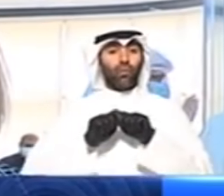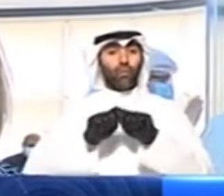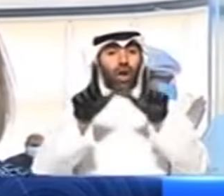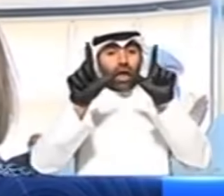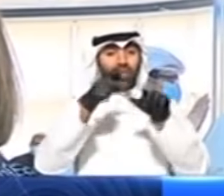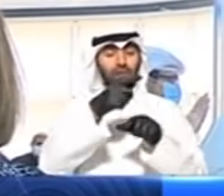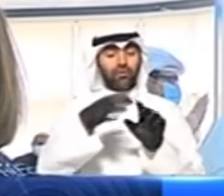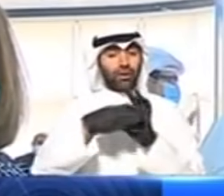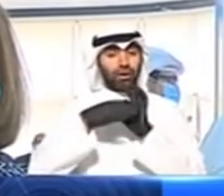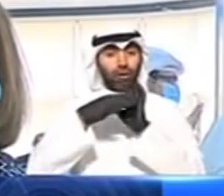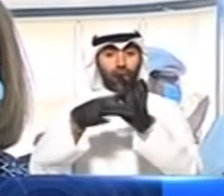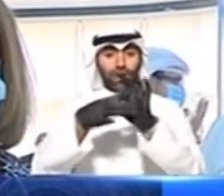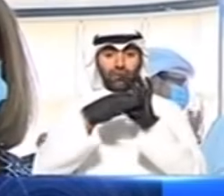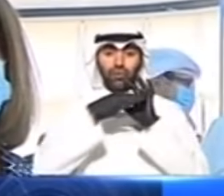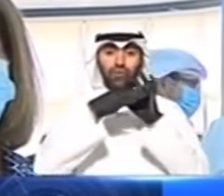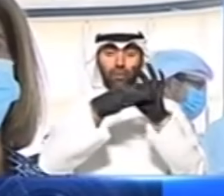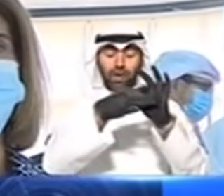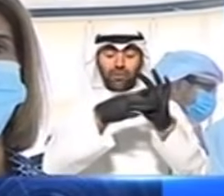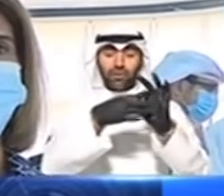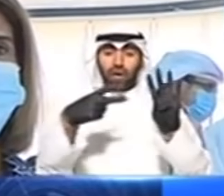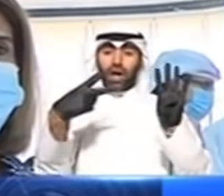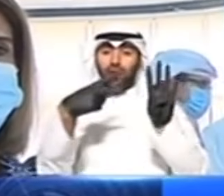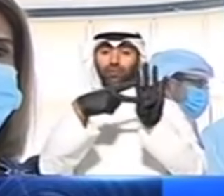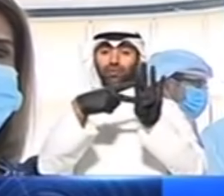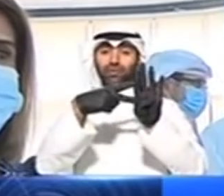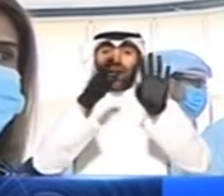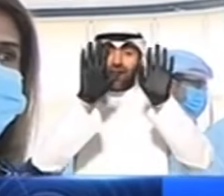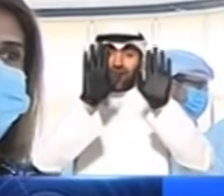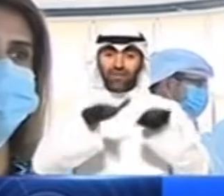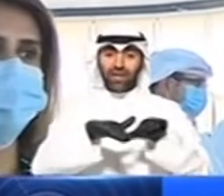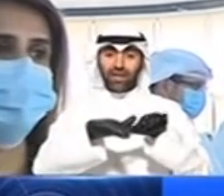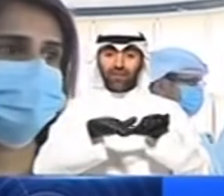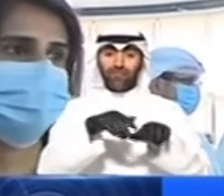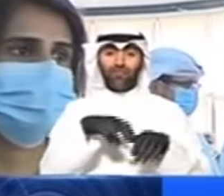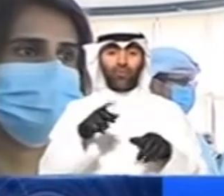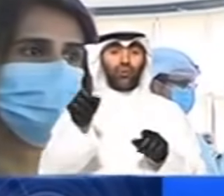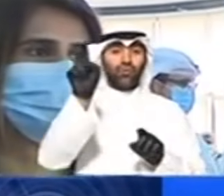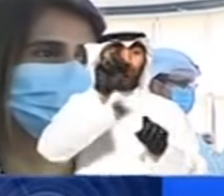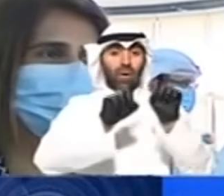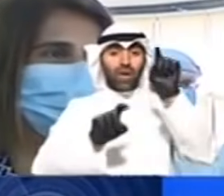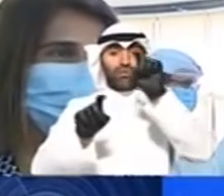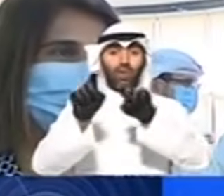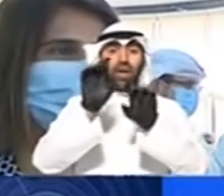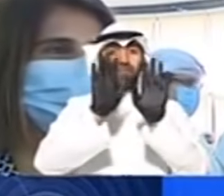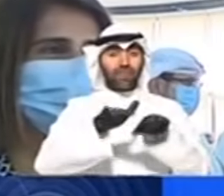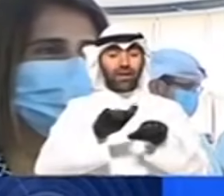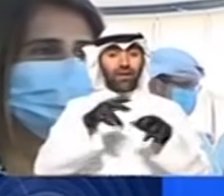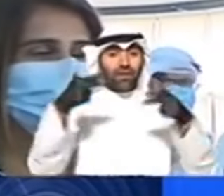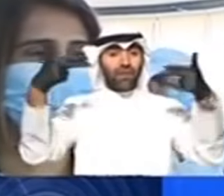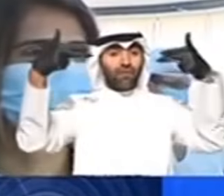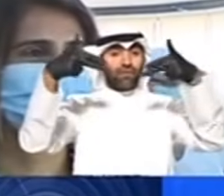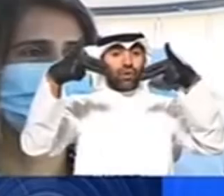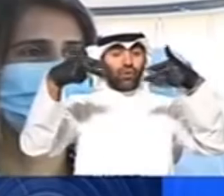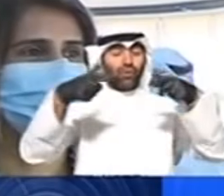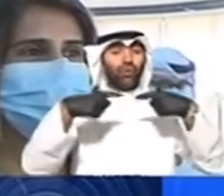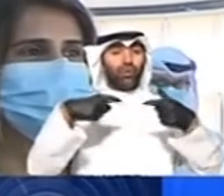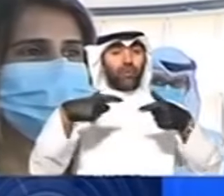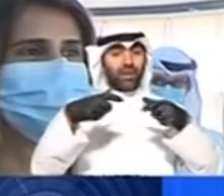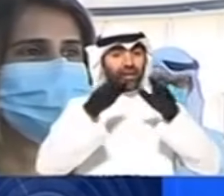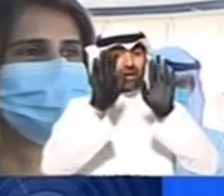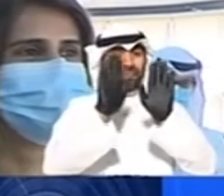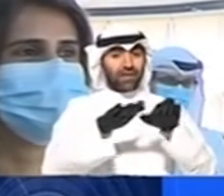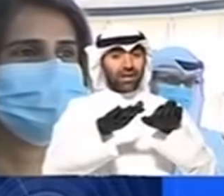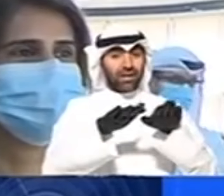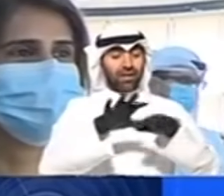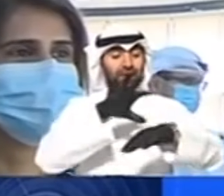بطريقة تساعدهم على فهم أكبر لما هو مطلوب في تنفيذ هذه